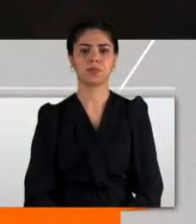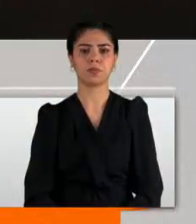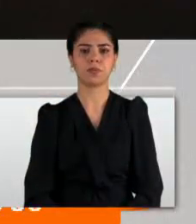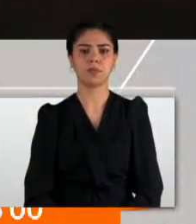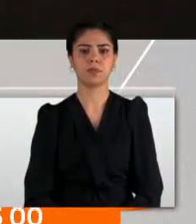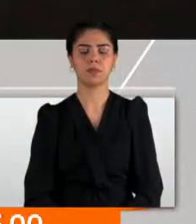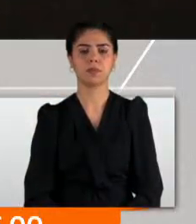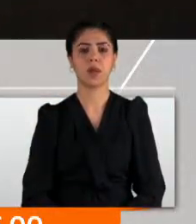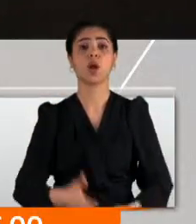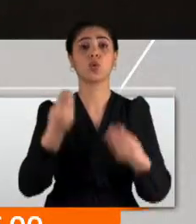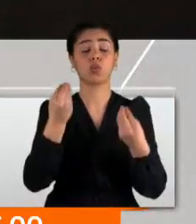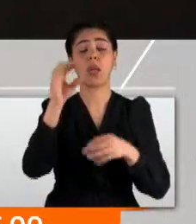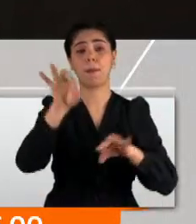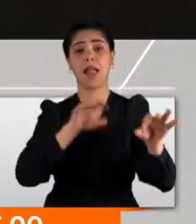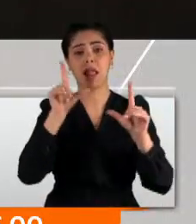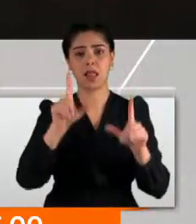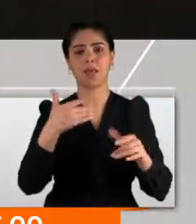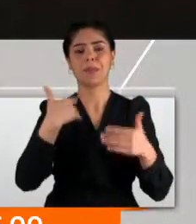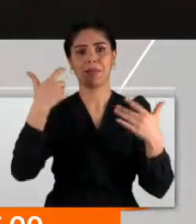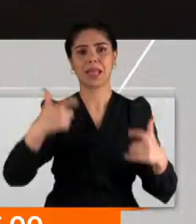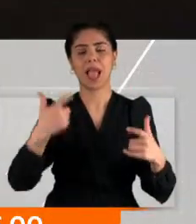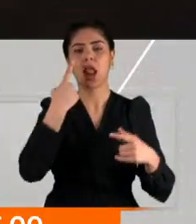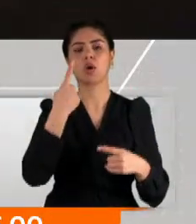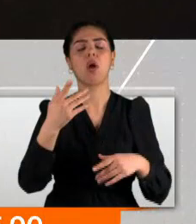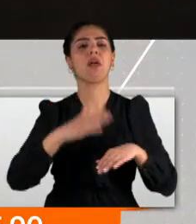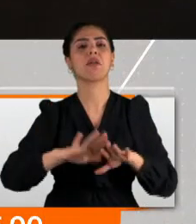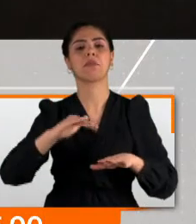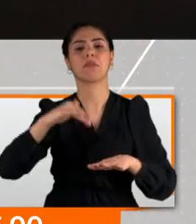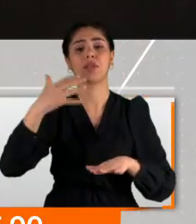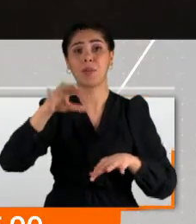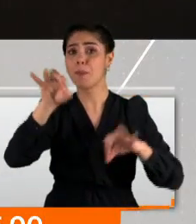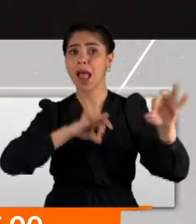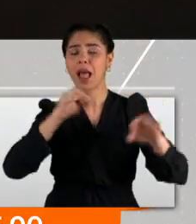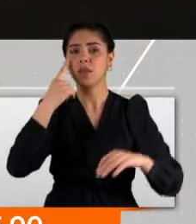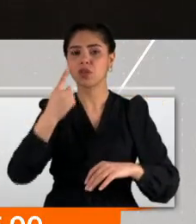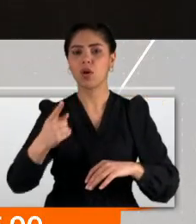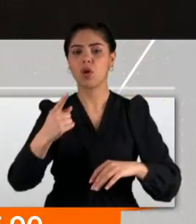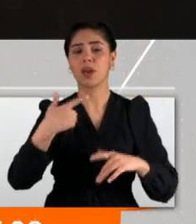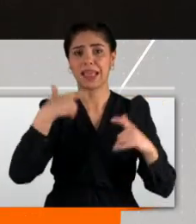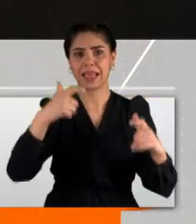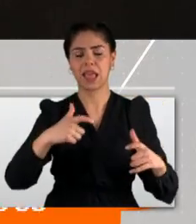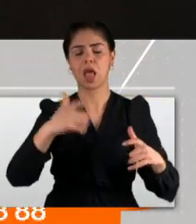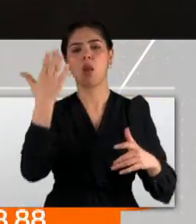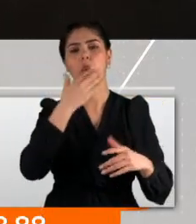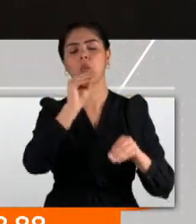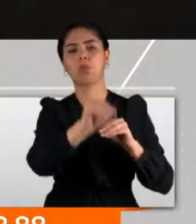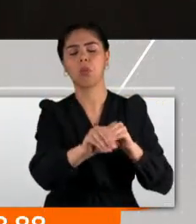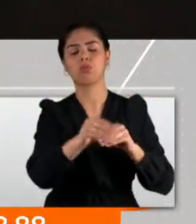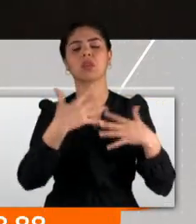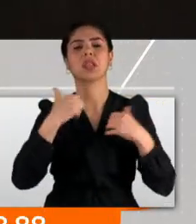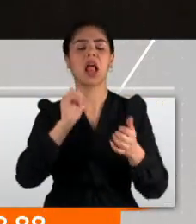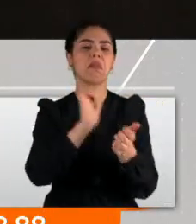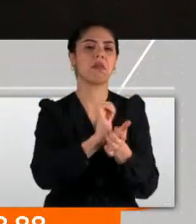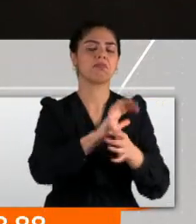1/5 planlama yapılması lazım. Ama mevcut olan yerimize göre yapılmamış. Mevcut olan planda ne? Mevcut olan yerimizin üzerine okul, sağlık